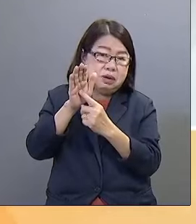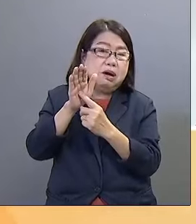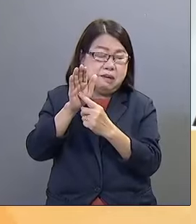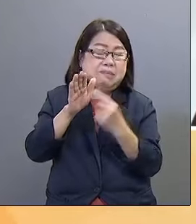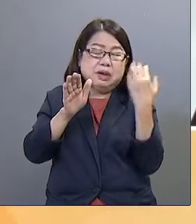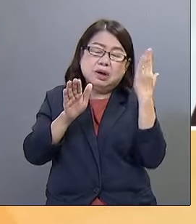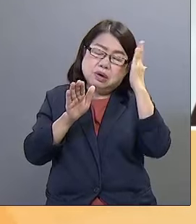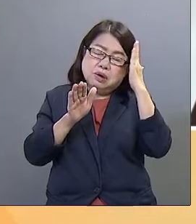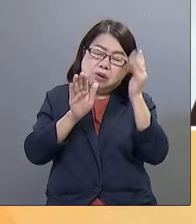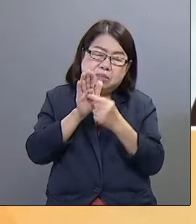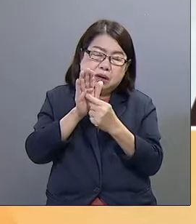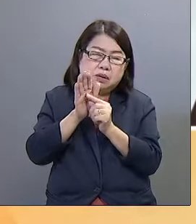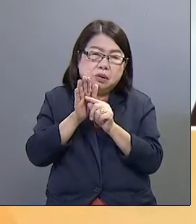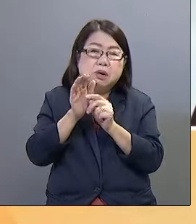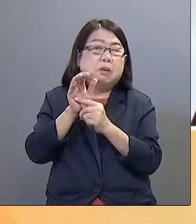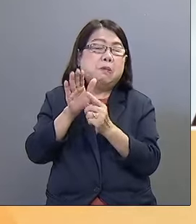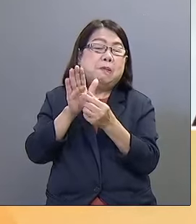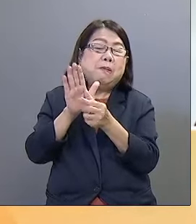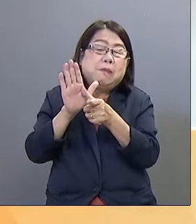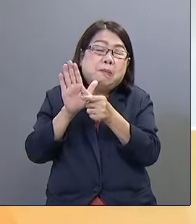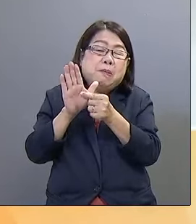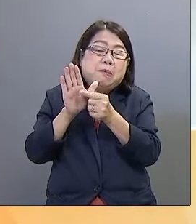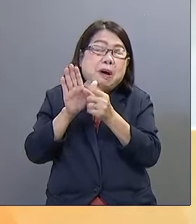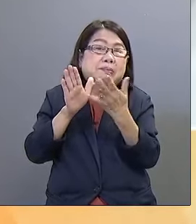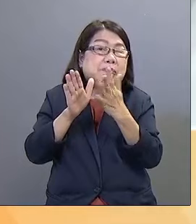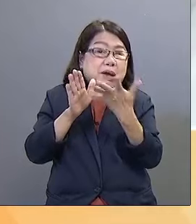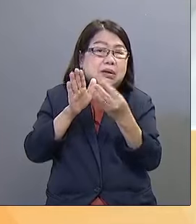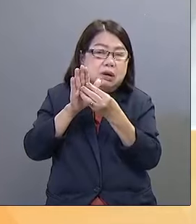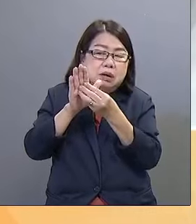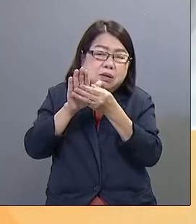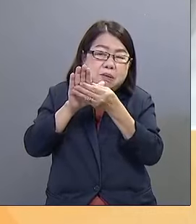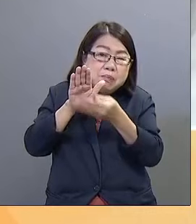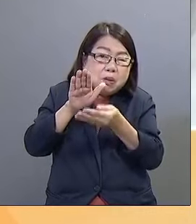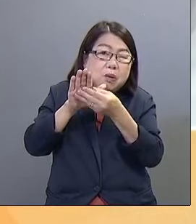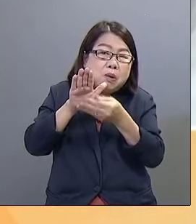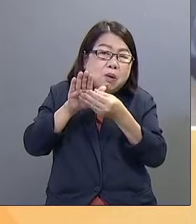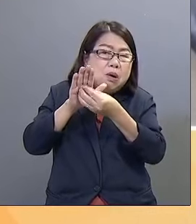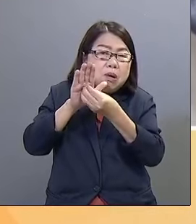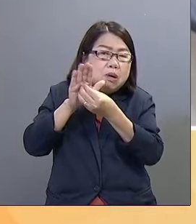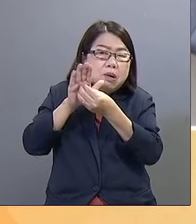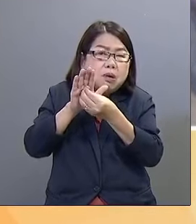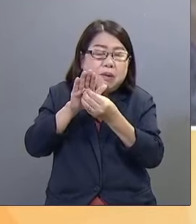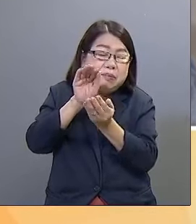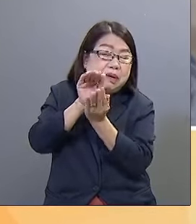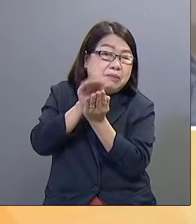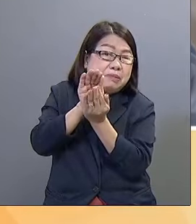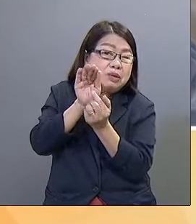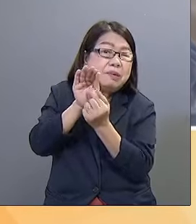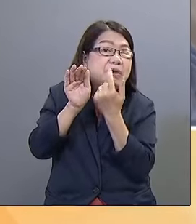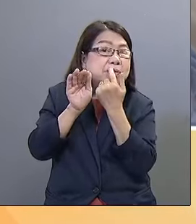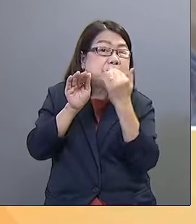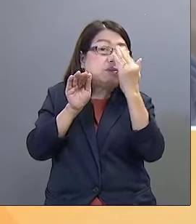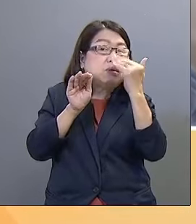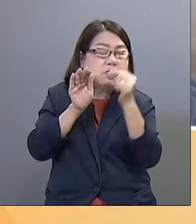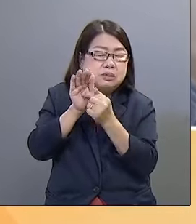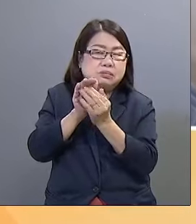อยนี้ก็ทำให้กลามเ้อมัห่อน้วก็ตกมาปดทางเ้หายใจทำใหเกิดเสียงโรนข้ว